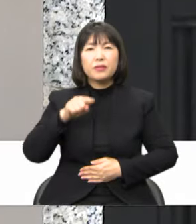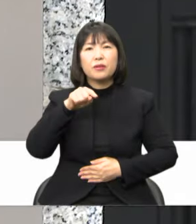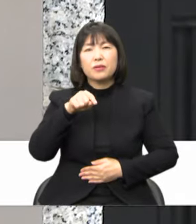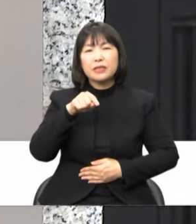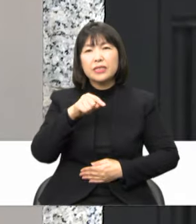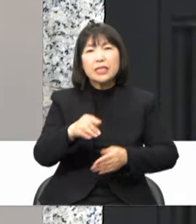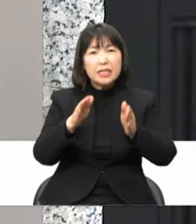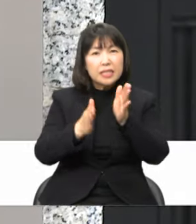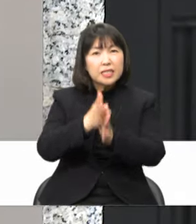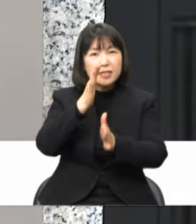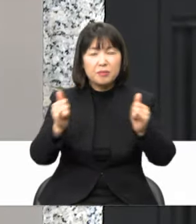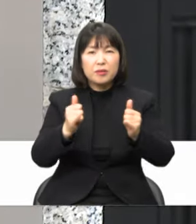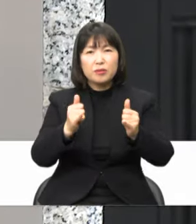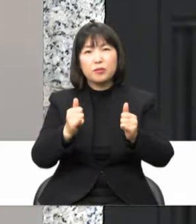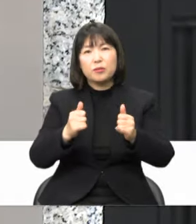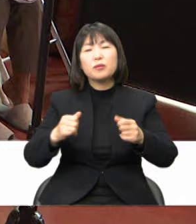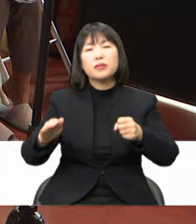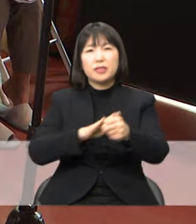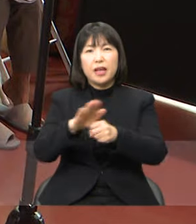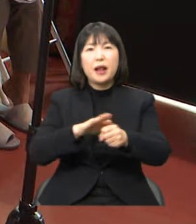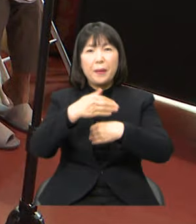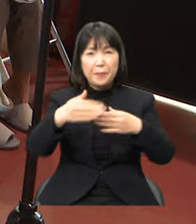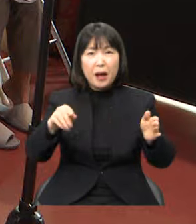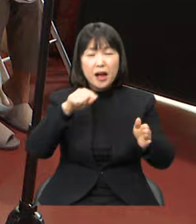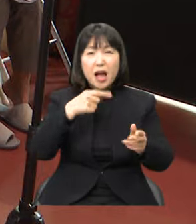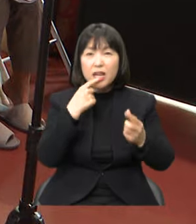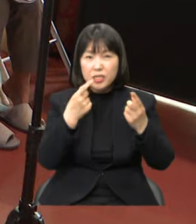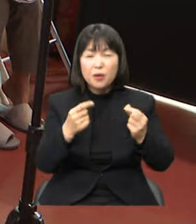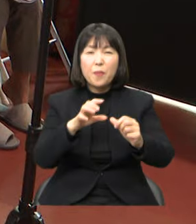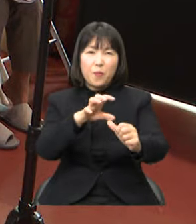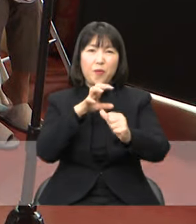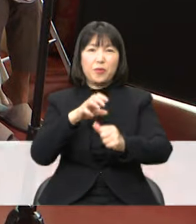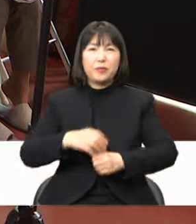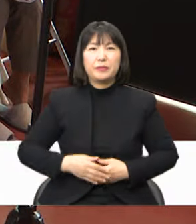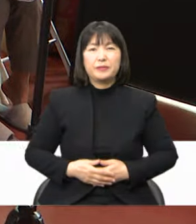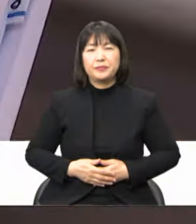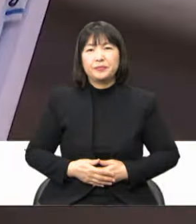히 하고 있습니다뿐만 아니라 해이즈